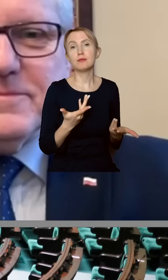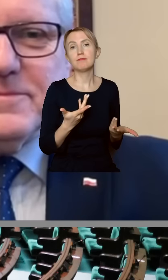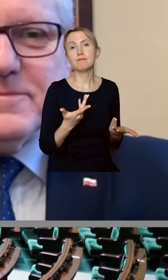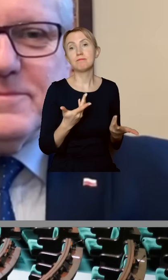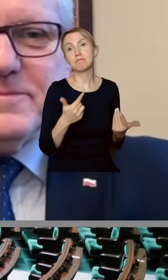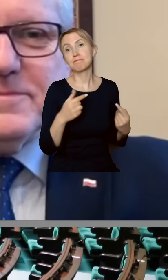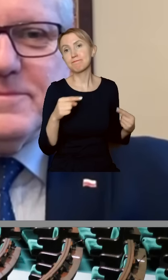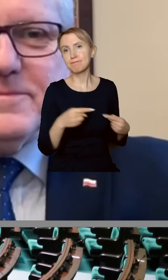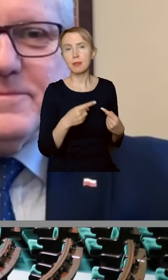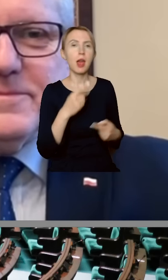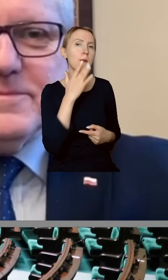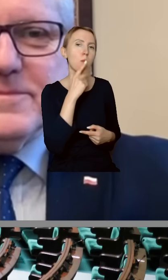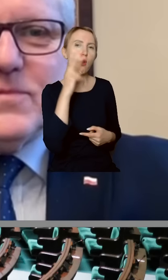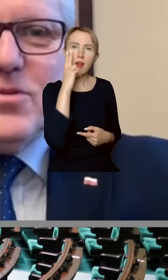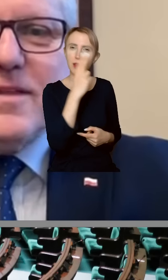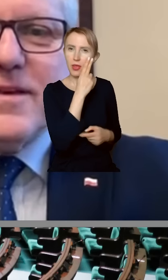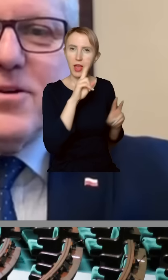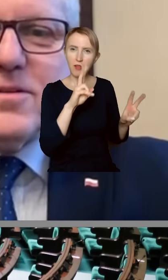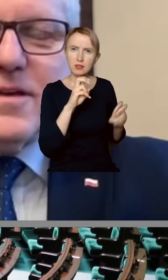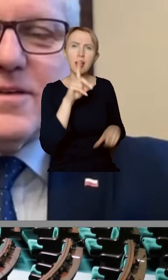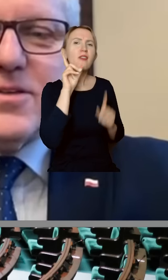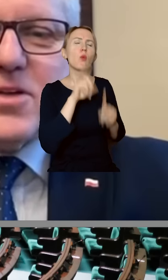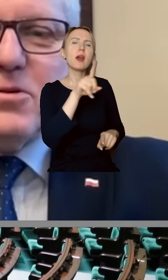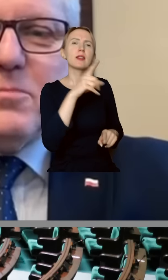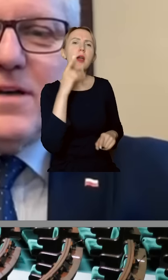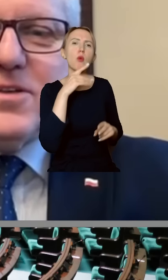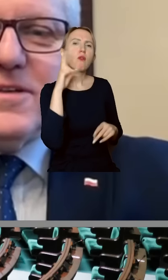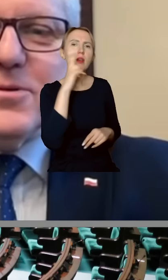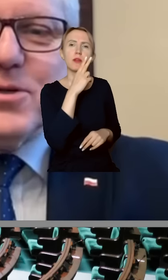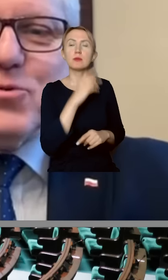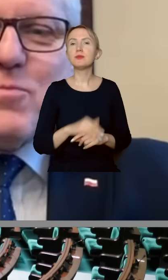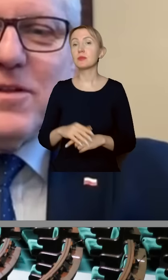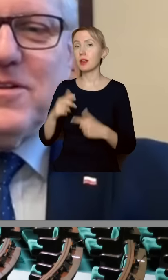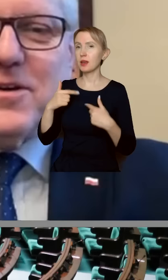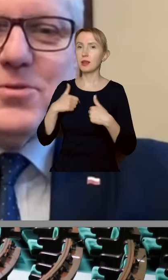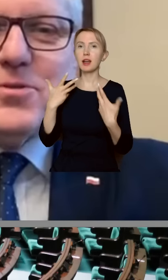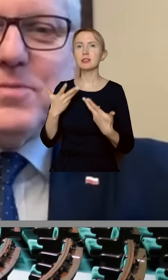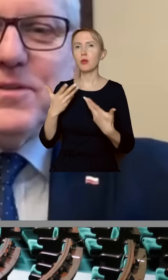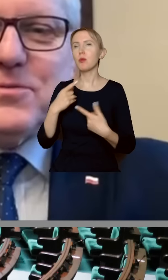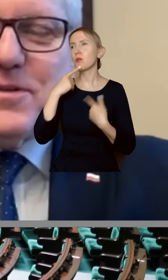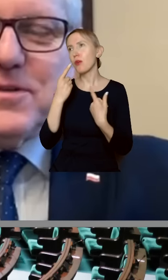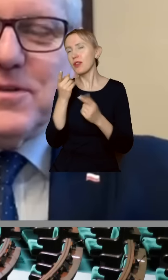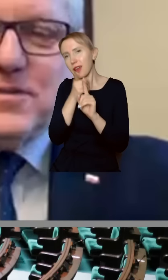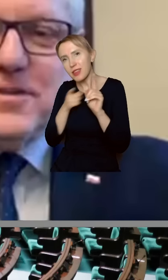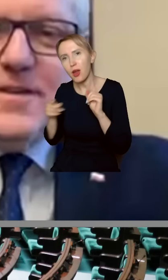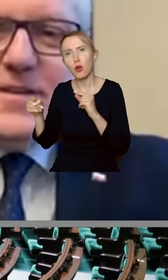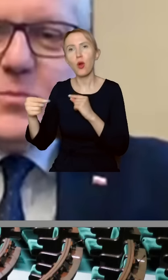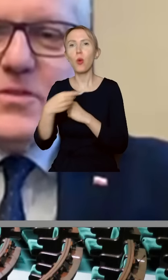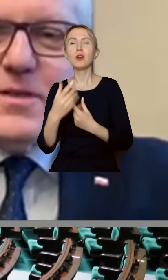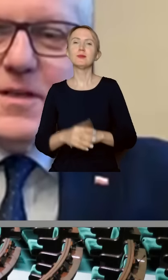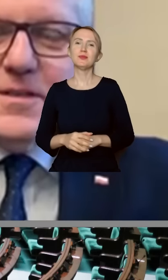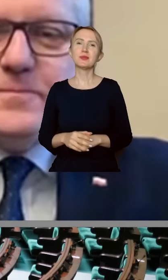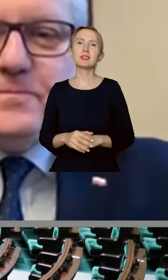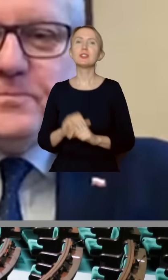pod mowę nienawiści. A właśnie ta mowa nienawiści. Tak, chciałem bardziej na okrągło, panie redaktorze, żeby nas tu zaraz